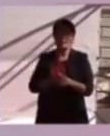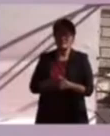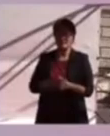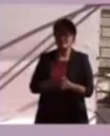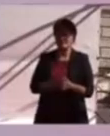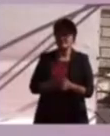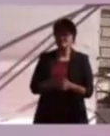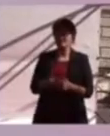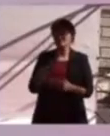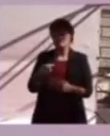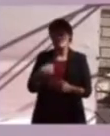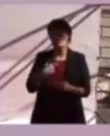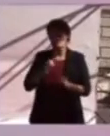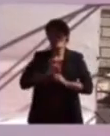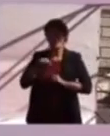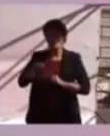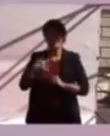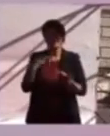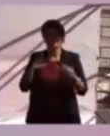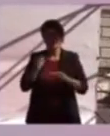credo ci sia un cambiamento